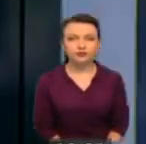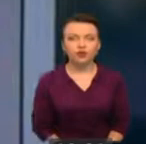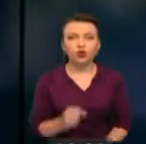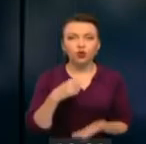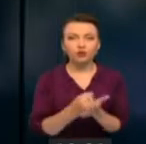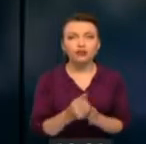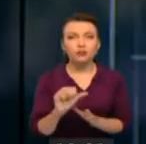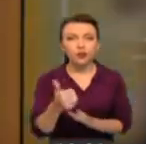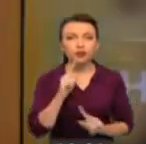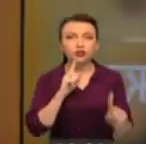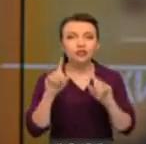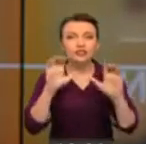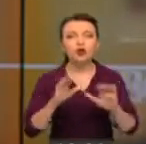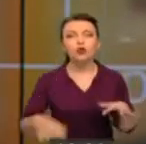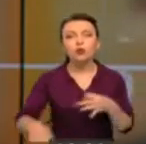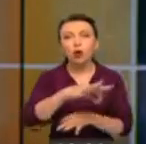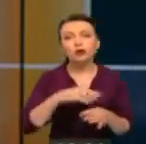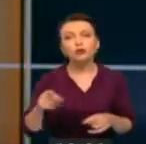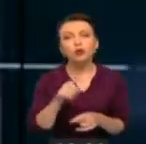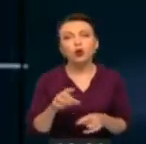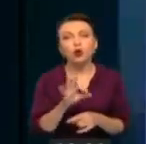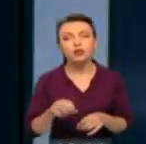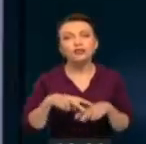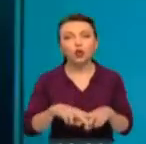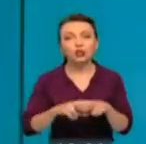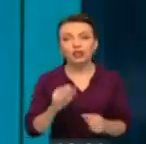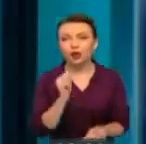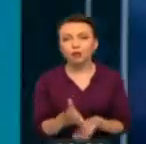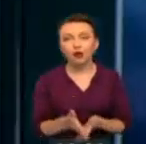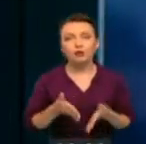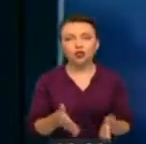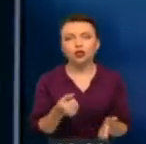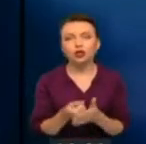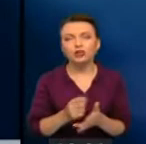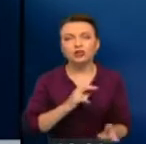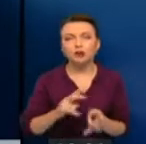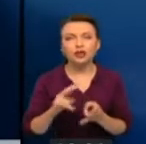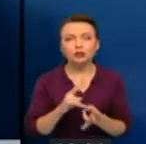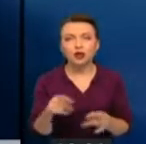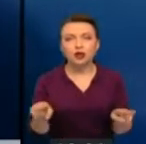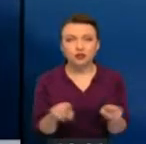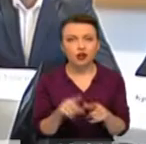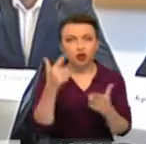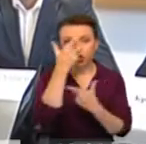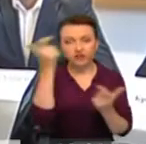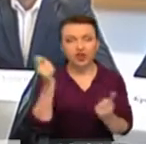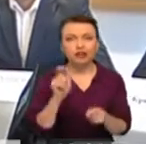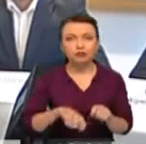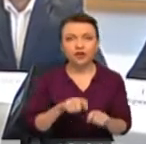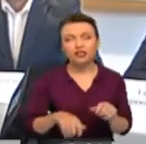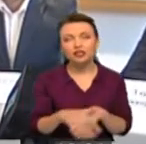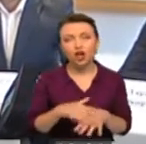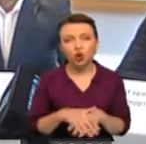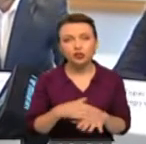Ухвалений у першому читанні законопроект про столицю. Прямий шлях до сепаратизму. Про це заявили експерти, народні та міські